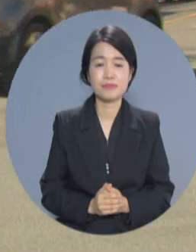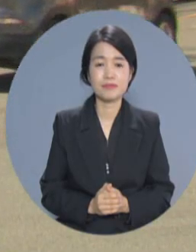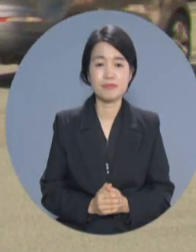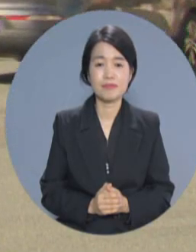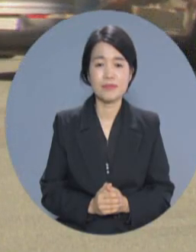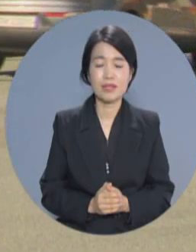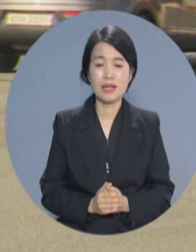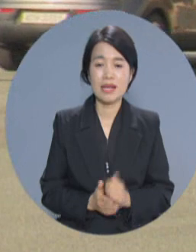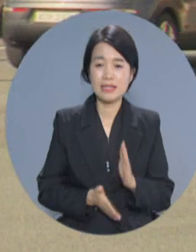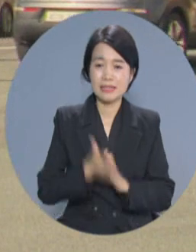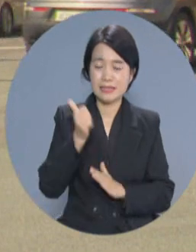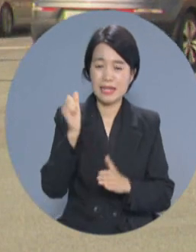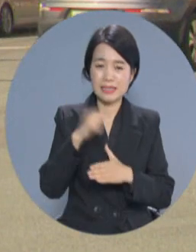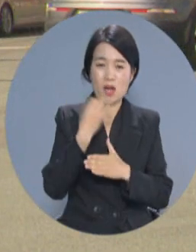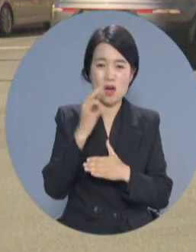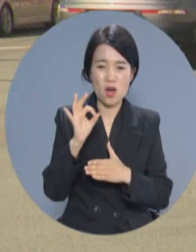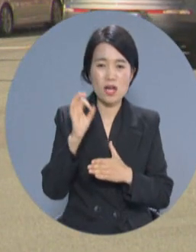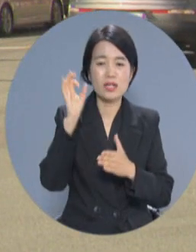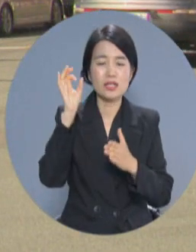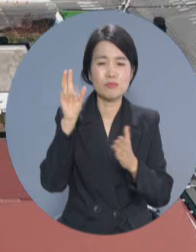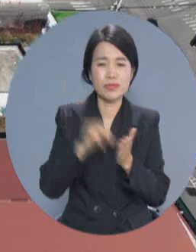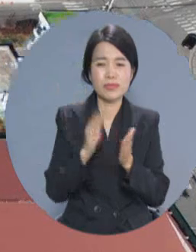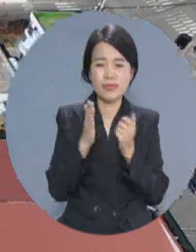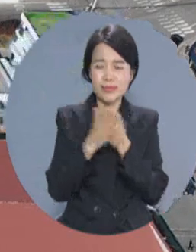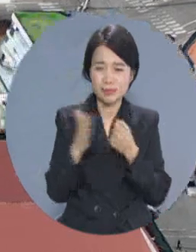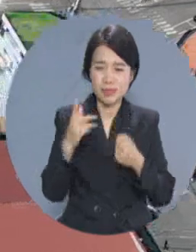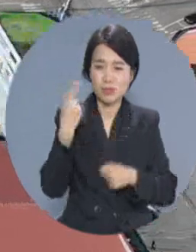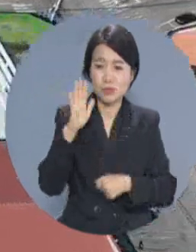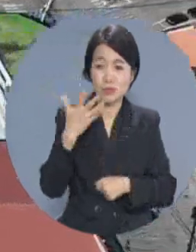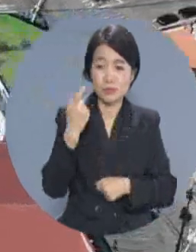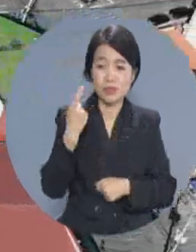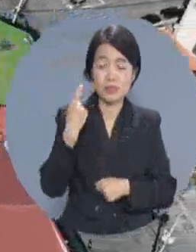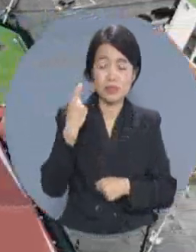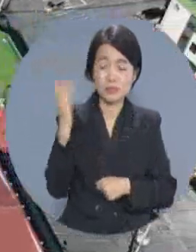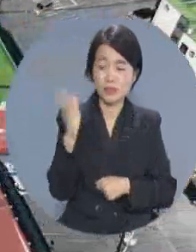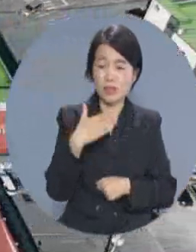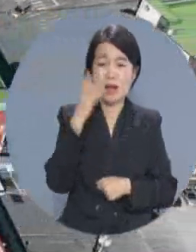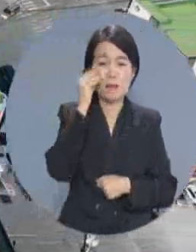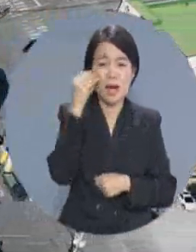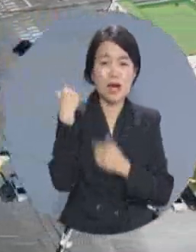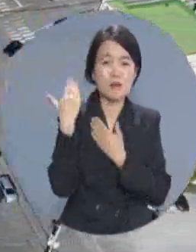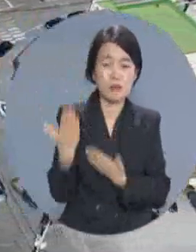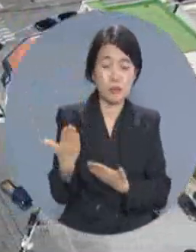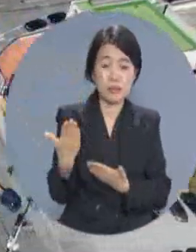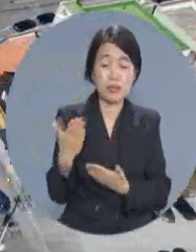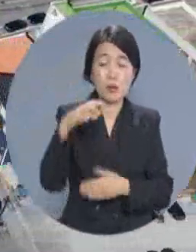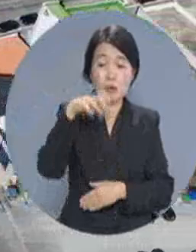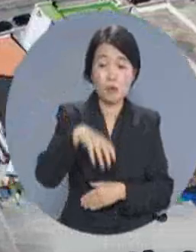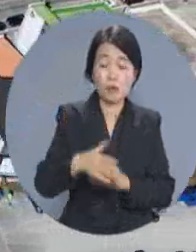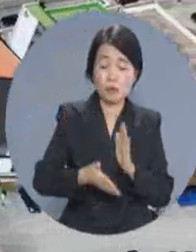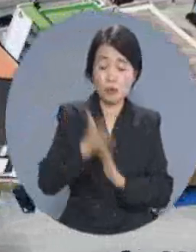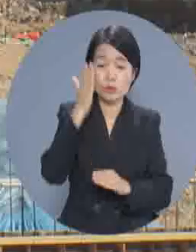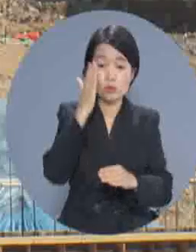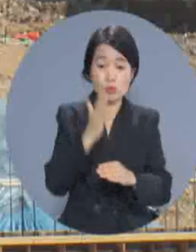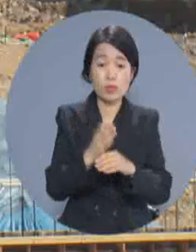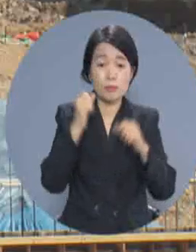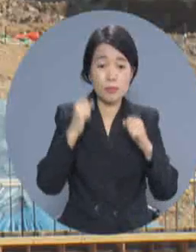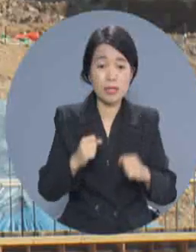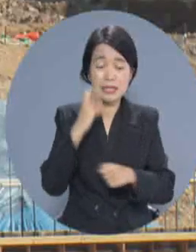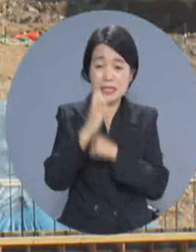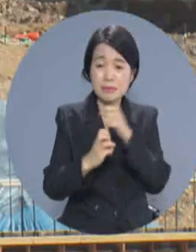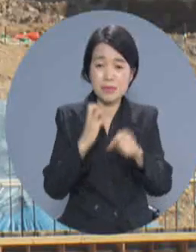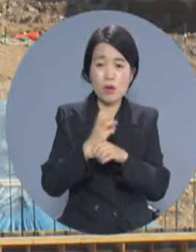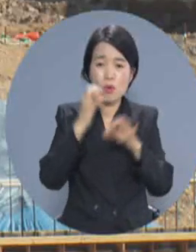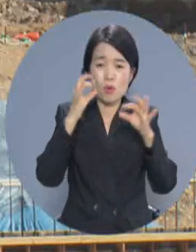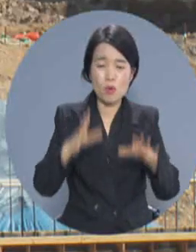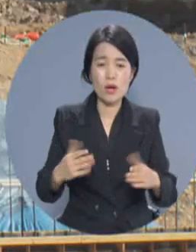시장 인허가 문제 등으로 지난 1991년부터 방치됐던 무안 농산물 도매시장. 무안읍 도심 한가운데 자리에 지난 30여